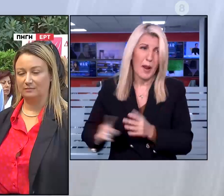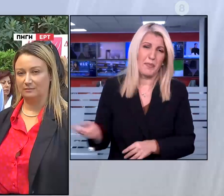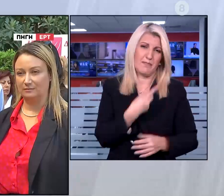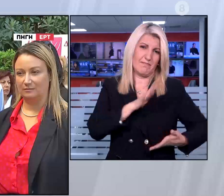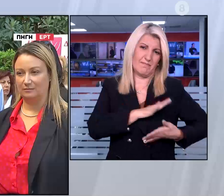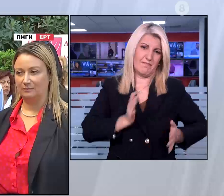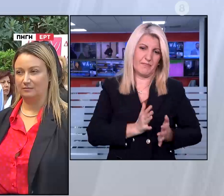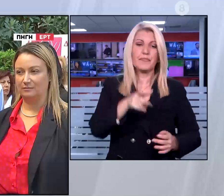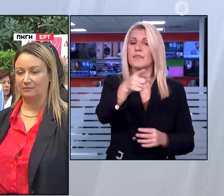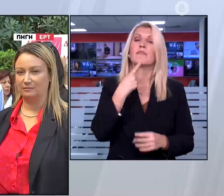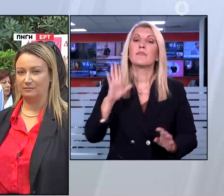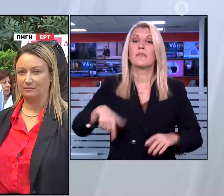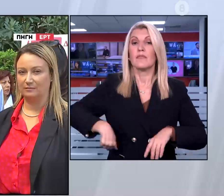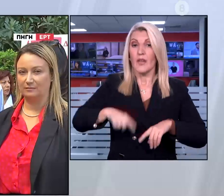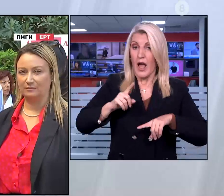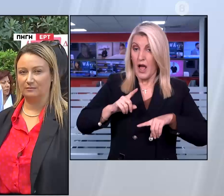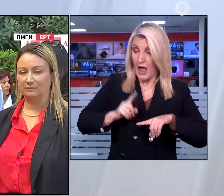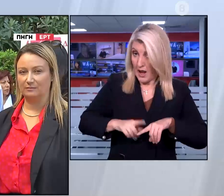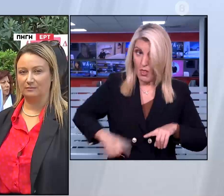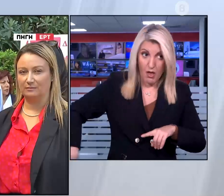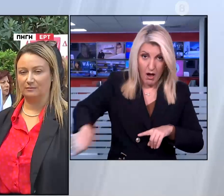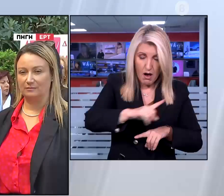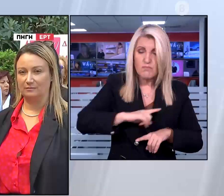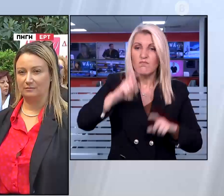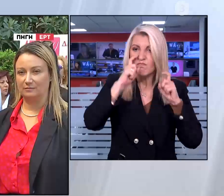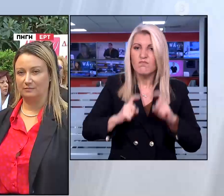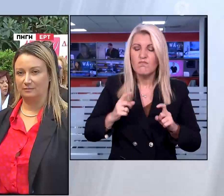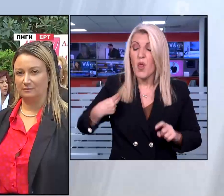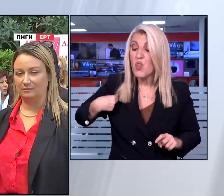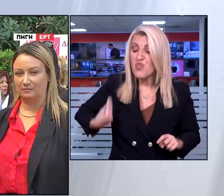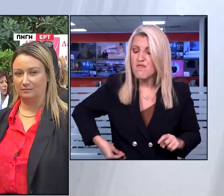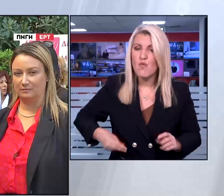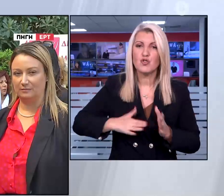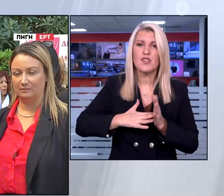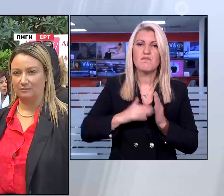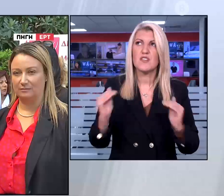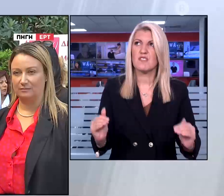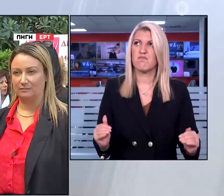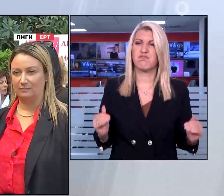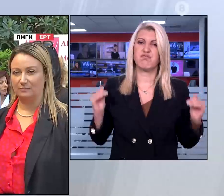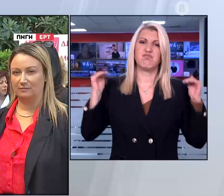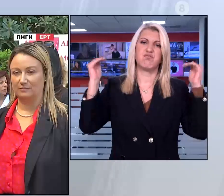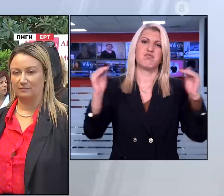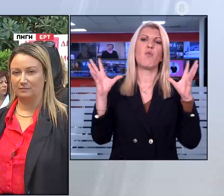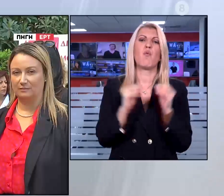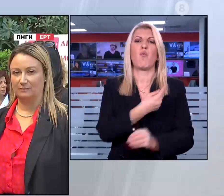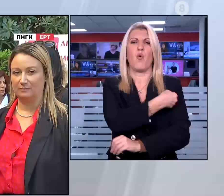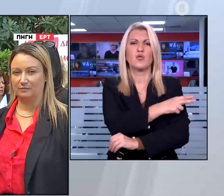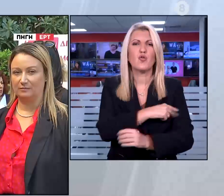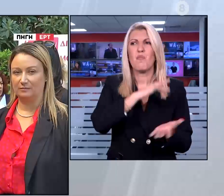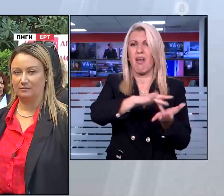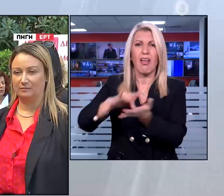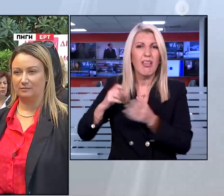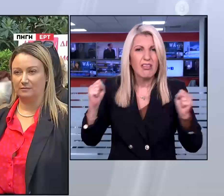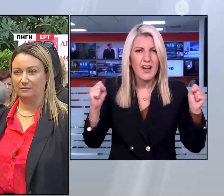εθνικό σύστημα υγείας. Θα παρέχει υπηρεσίες δημόσιες υψηλού επίπεδου. Δεν μπορεί να συνεχίζεται η